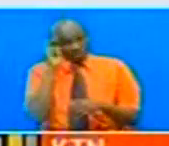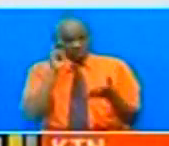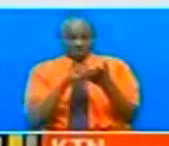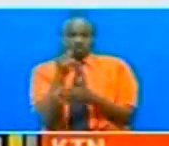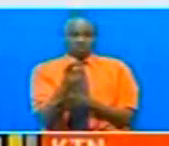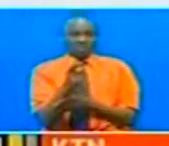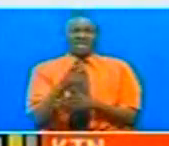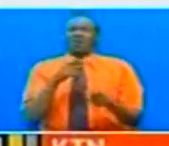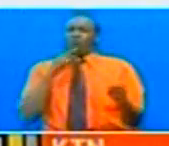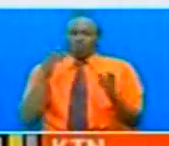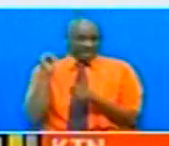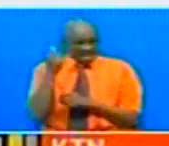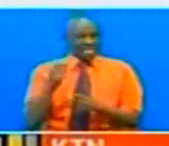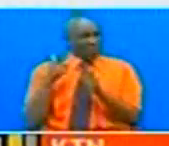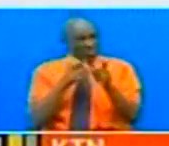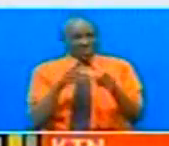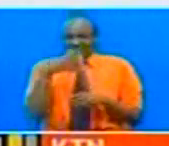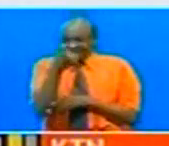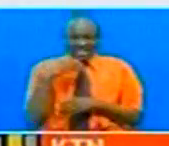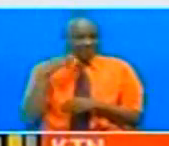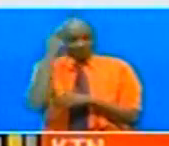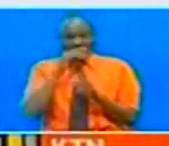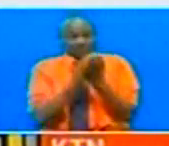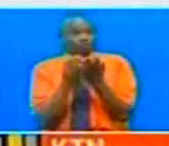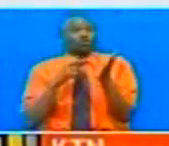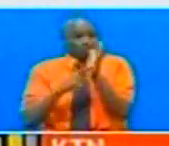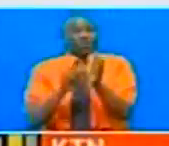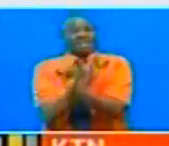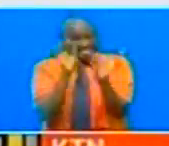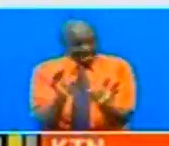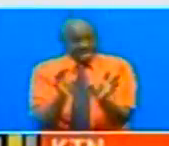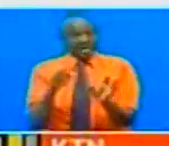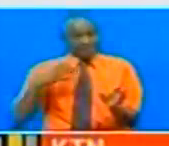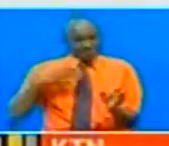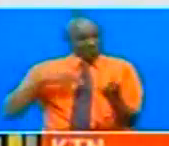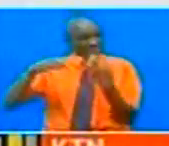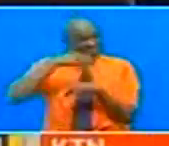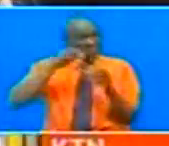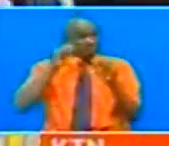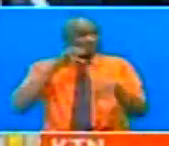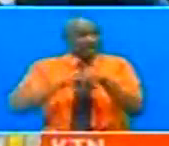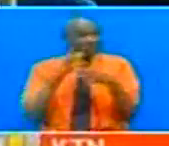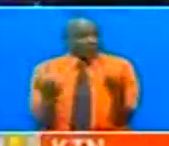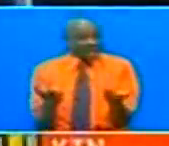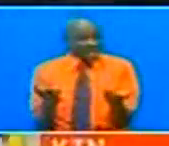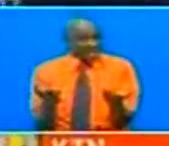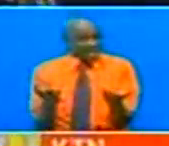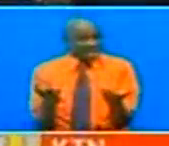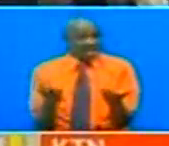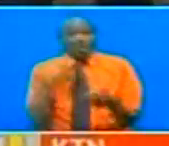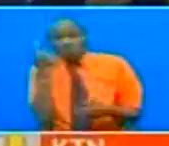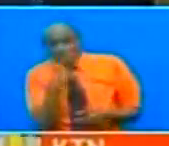unaoshuhudiwa miongoni mwa Kenya kwenye mtandao wa jamii ni ya kuibua maswali iwapo utangamano utapatikana nchini. Je,